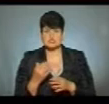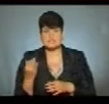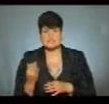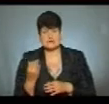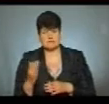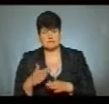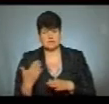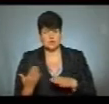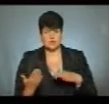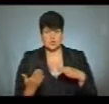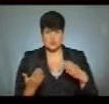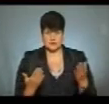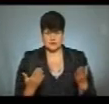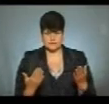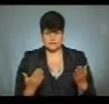зацікавленість сторін в